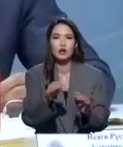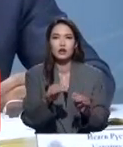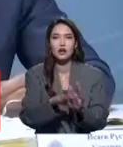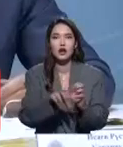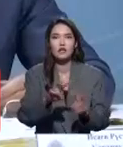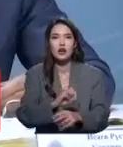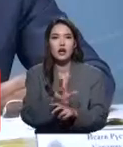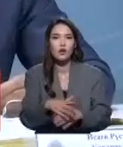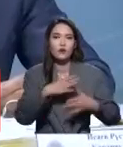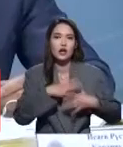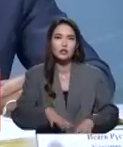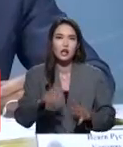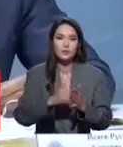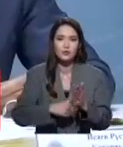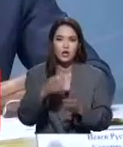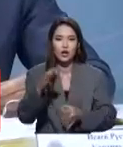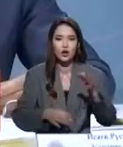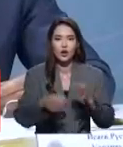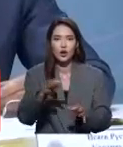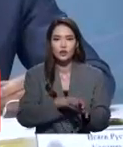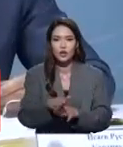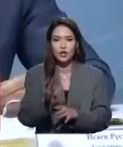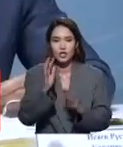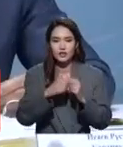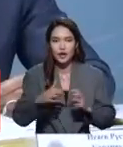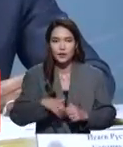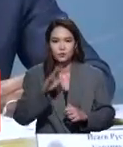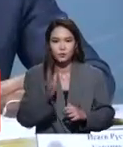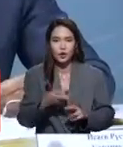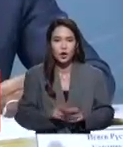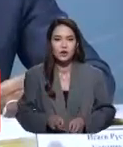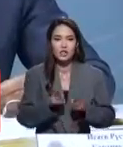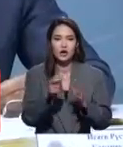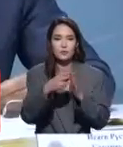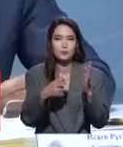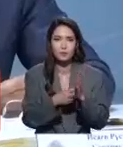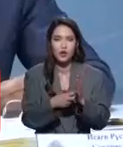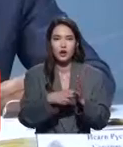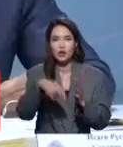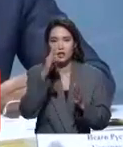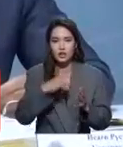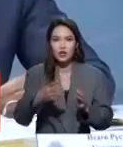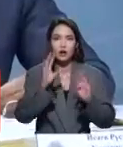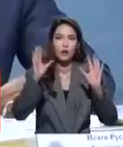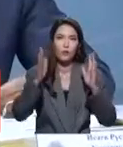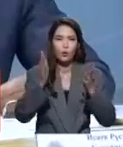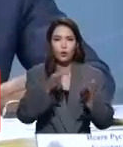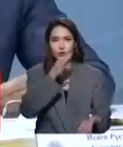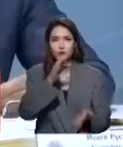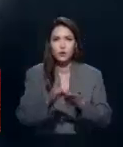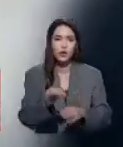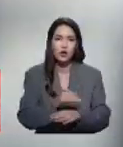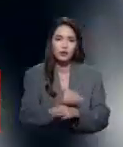жөніндегі міндеттерді тиісінше орындамаған үшін. Бұл қылмыстық іс аясында қазір жауапты тұлғалардың жауапкершіліктері